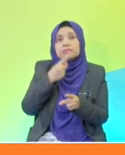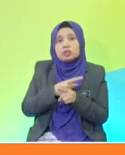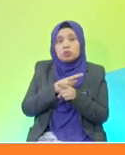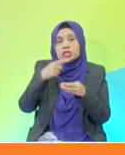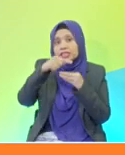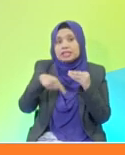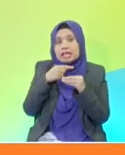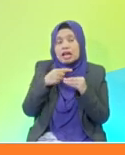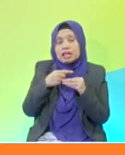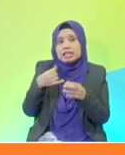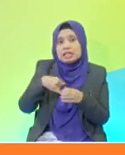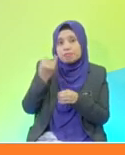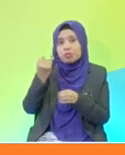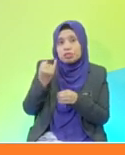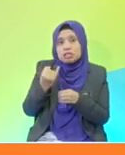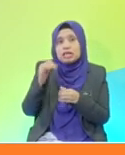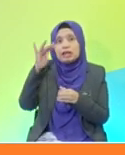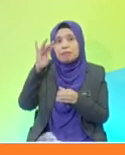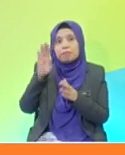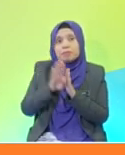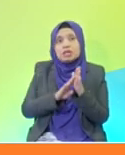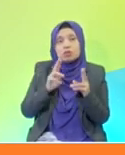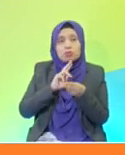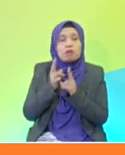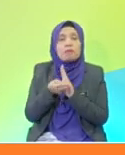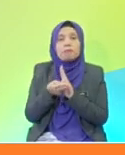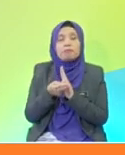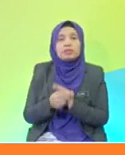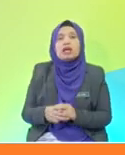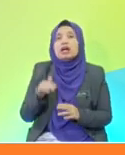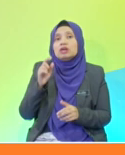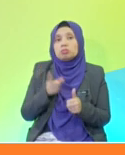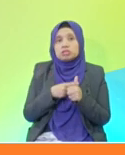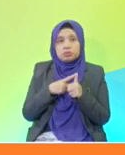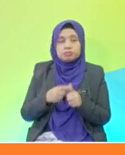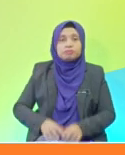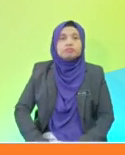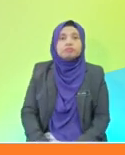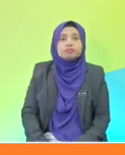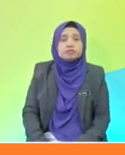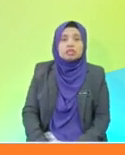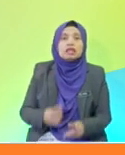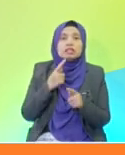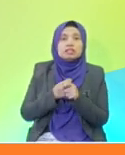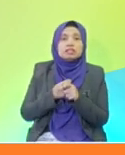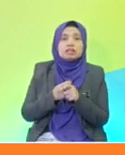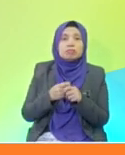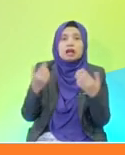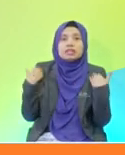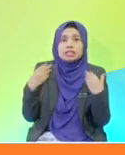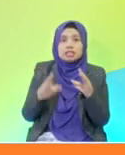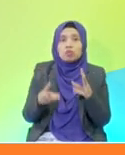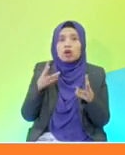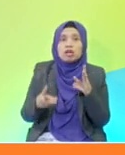berubah pilih pernyataan yang betul tentang input berubah yang pertama tetap wujud walaupun